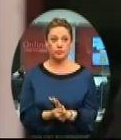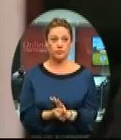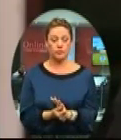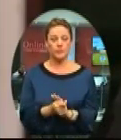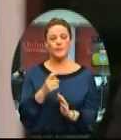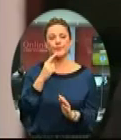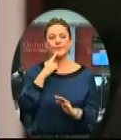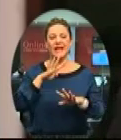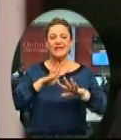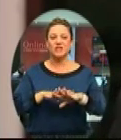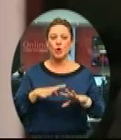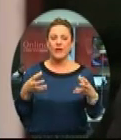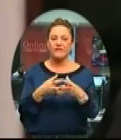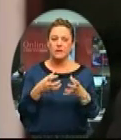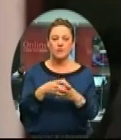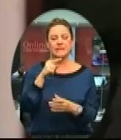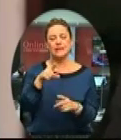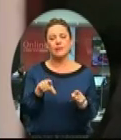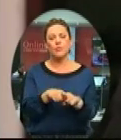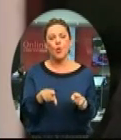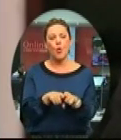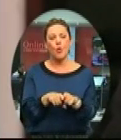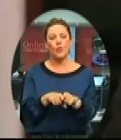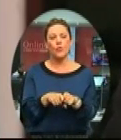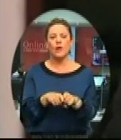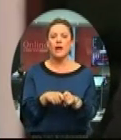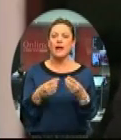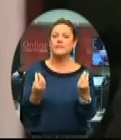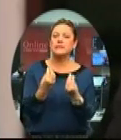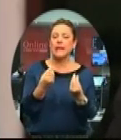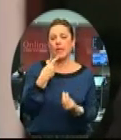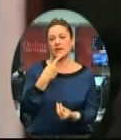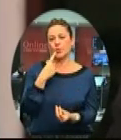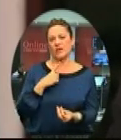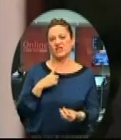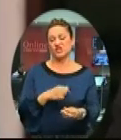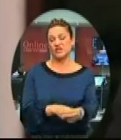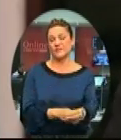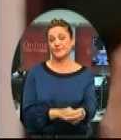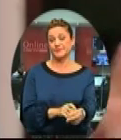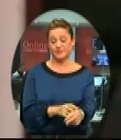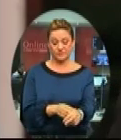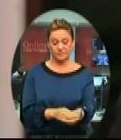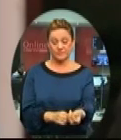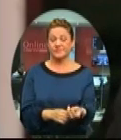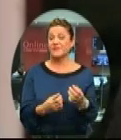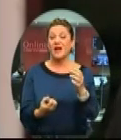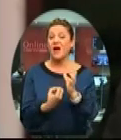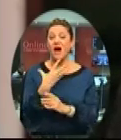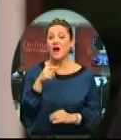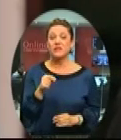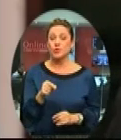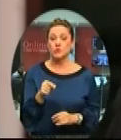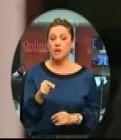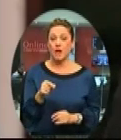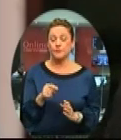כאישה אמצעי עיקרי לביטוי אישי התוצאה של ה הזאתי היא שביטוי ברשות החברתיות ללפחות